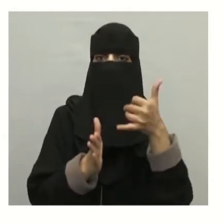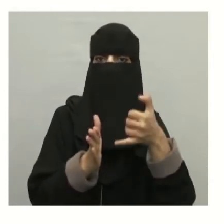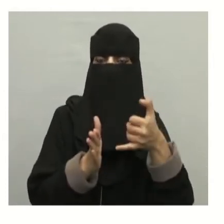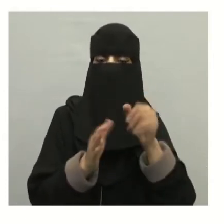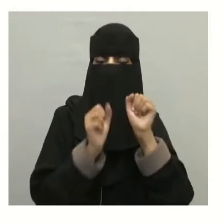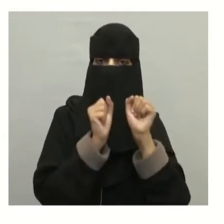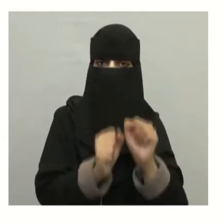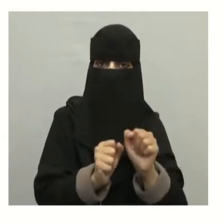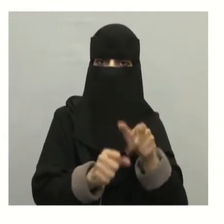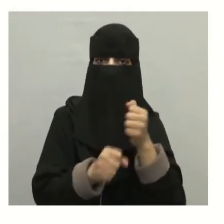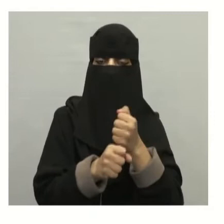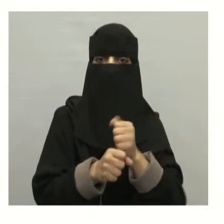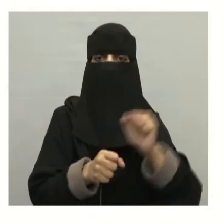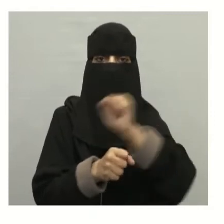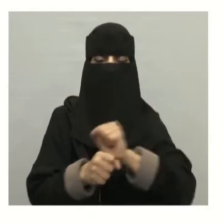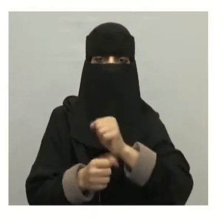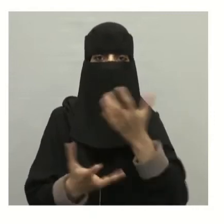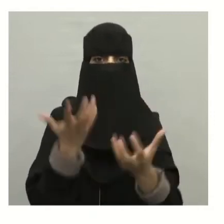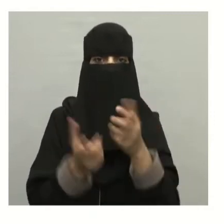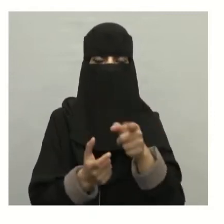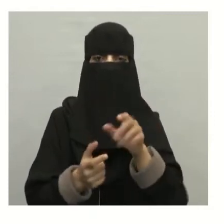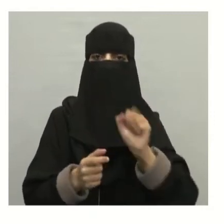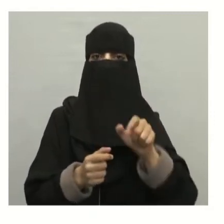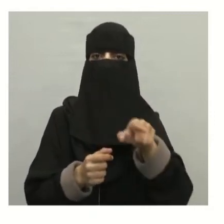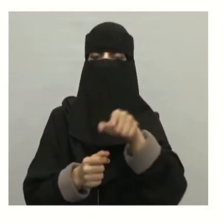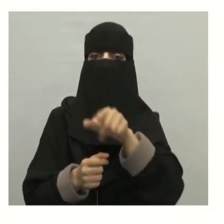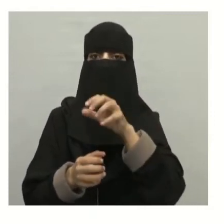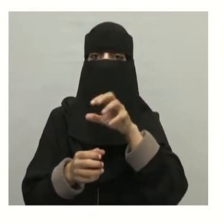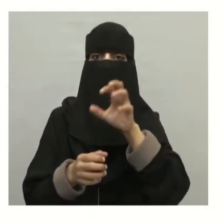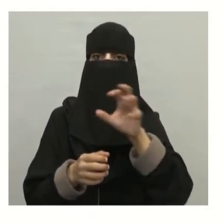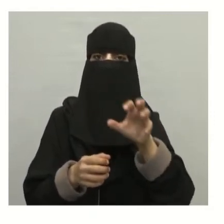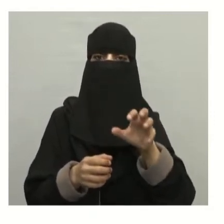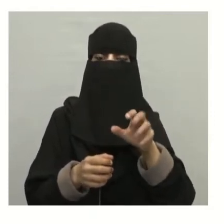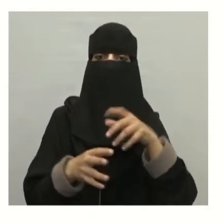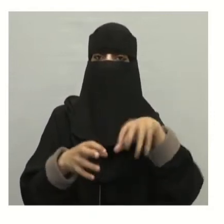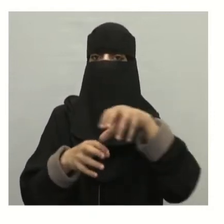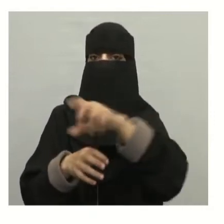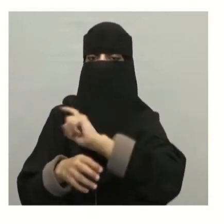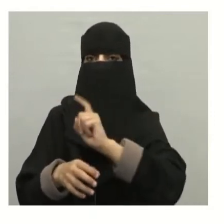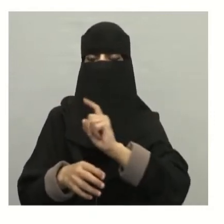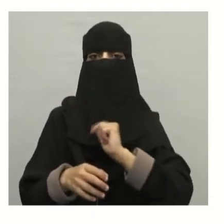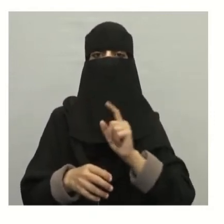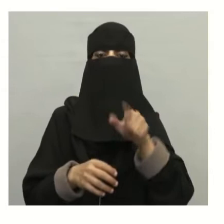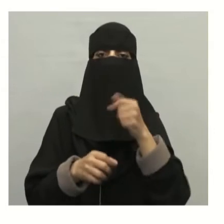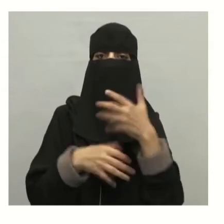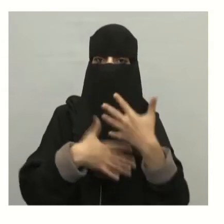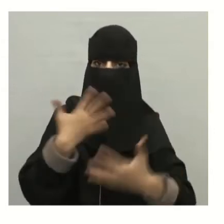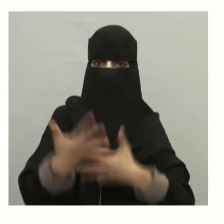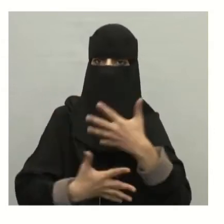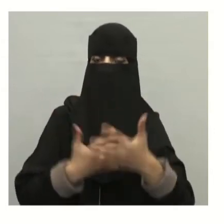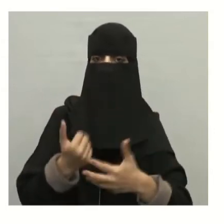تكون مخصصة فقط لتنظيف المطبخ، لا أخصصها إلى العديد من المرافق،